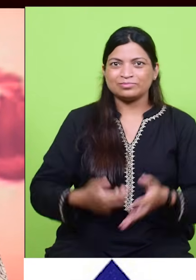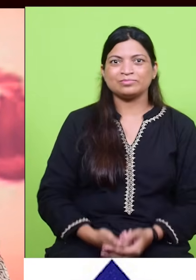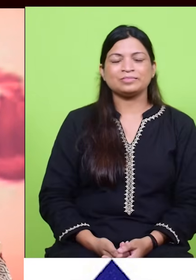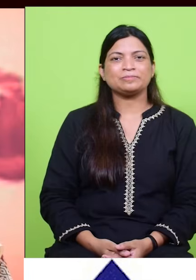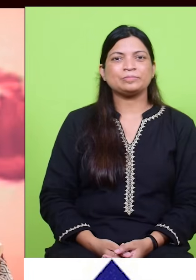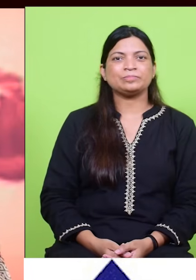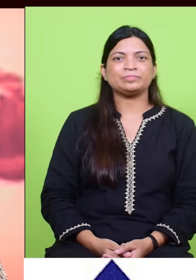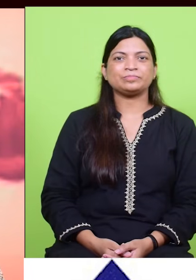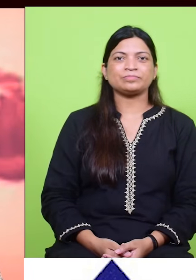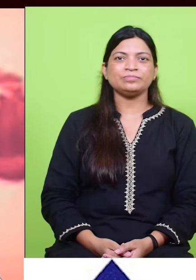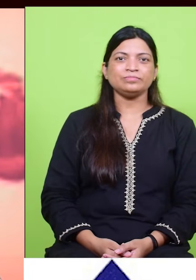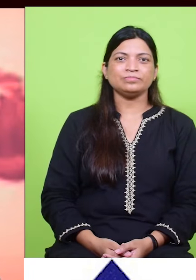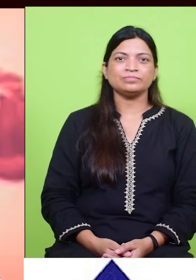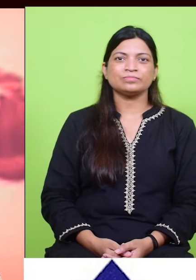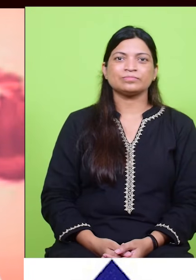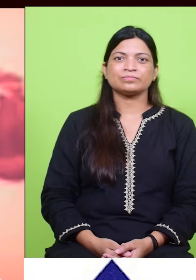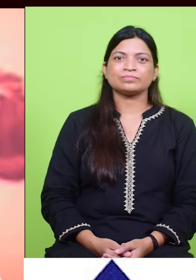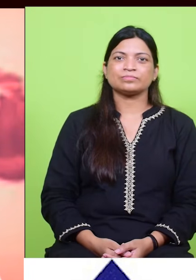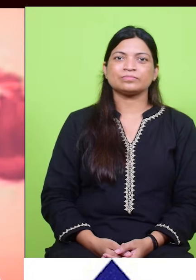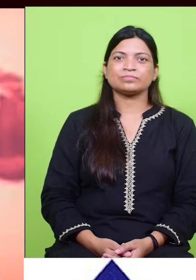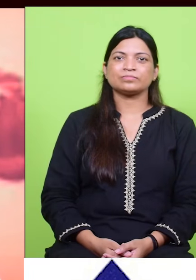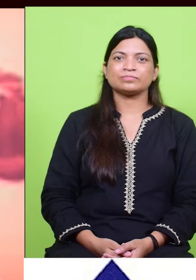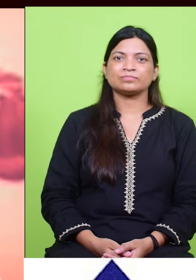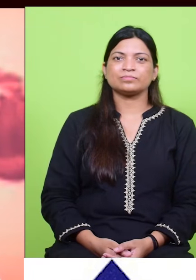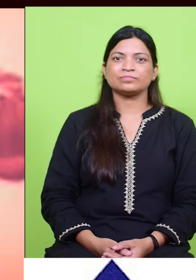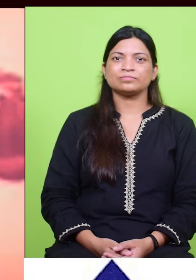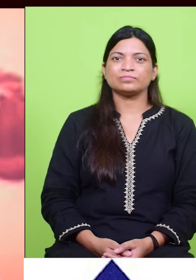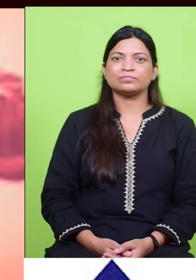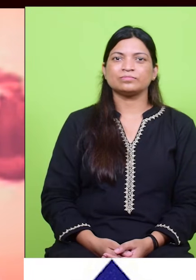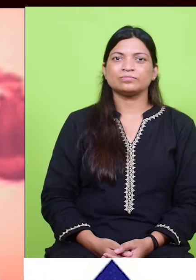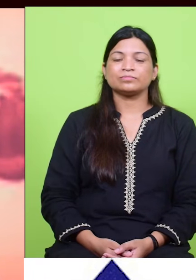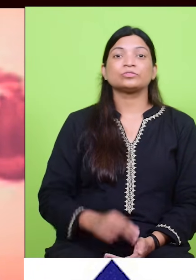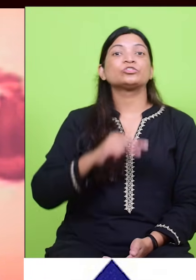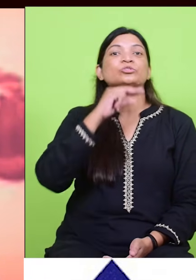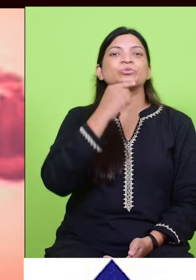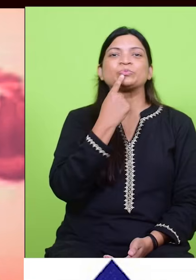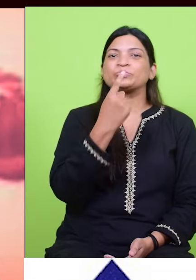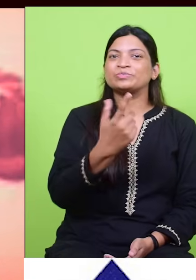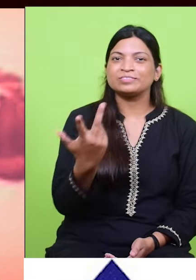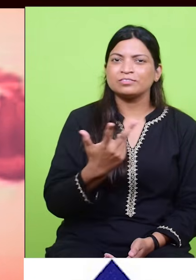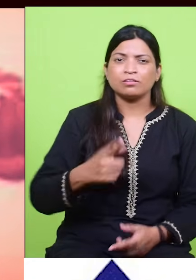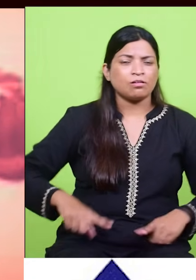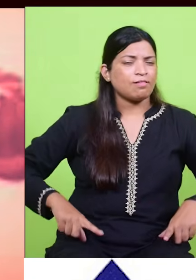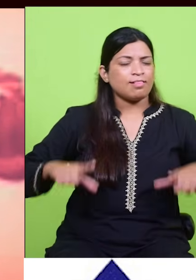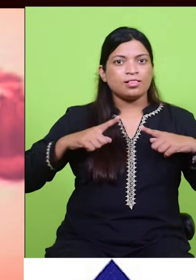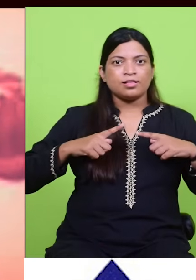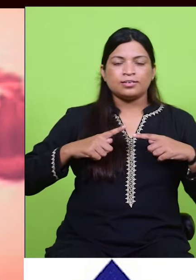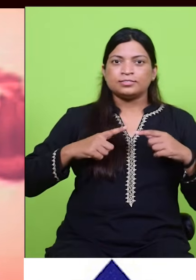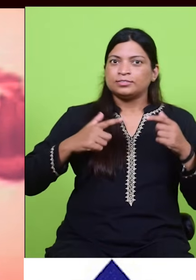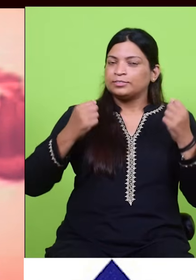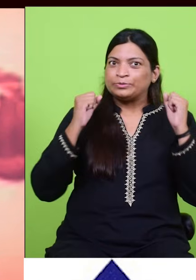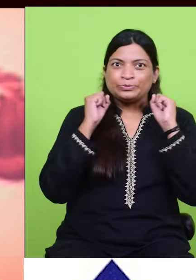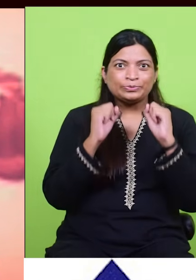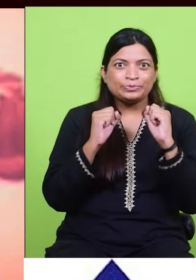से हम विन कर लेते हैं। बिल्कुल बिल्कुल, हम सब आशा करते हैं कि गुरदीप और आगे बढ़े और पढ़ाई करे और